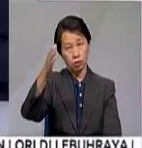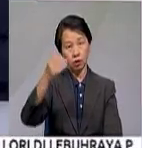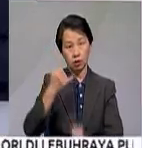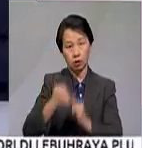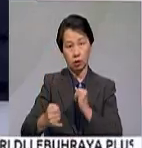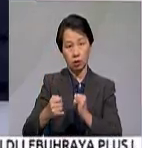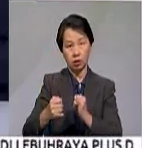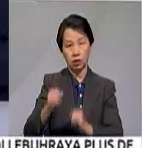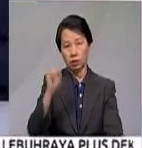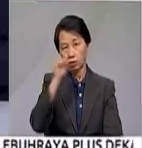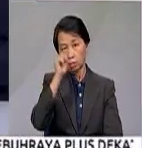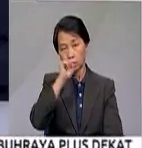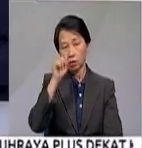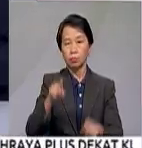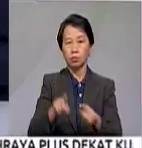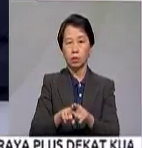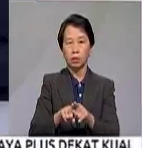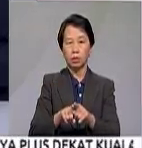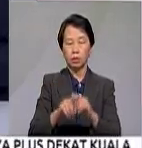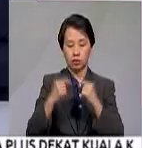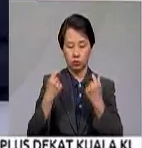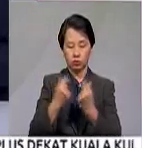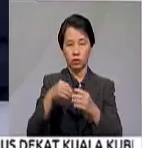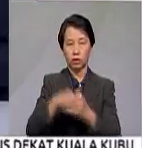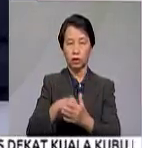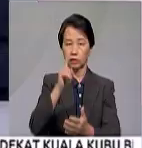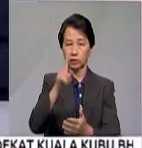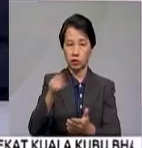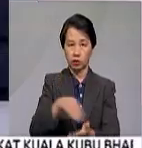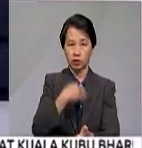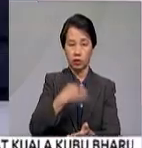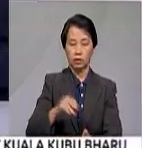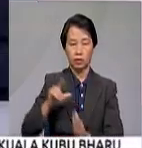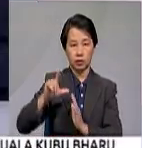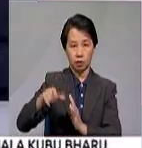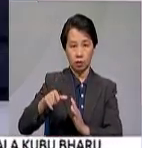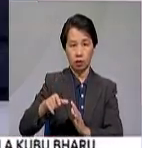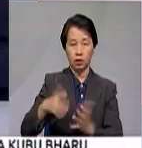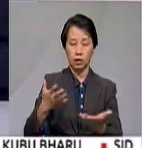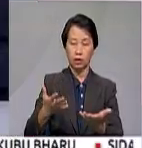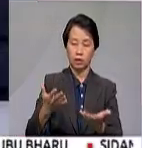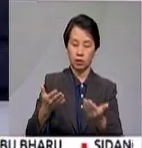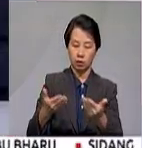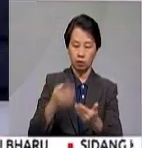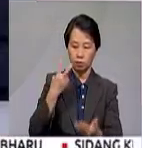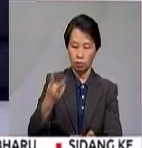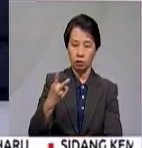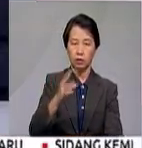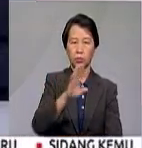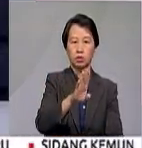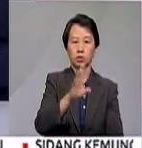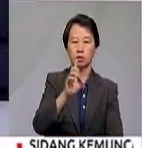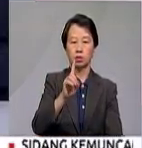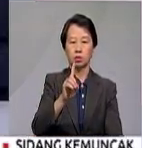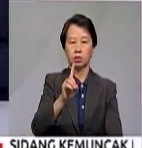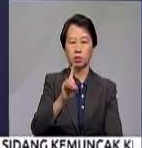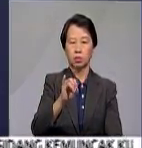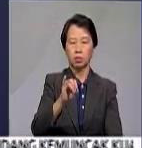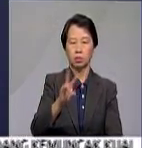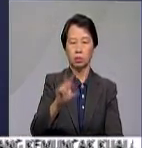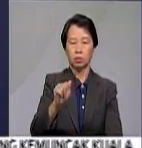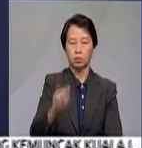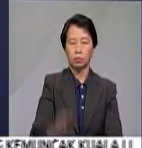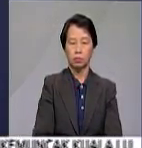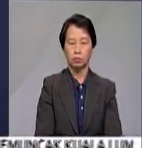mengakhiri perjalanan seni mereka sebagai sebuah kumpulan dalam satu konsert tidak lama lagi. Apa kisahnya? Terus bersama Diva.